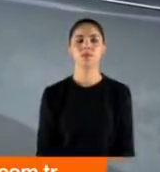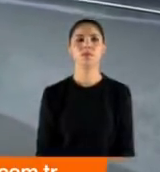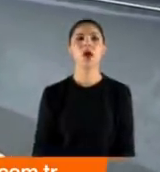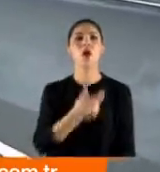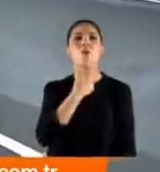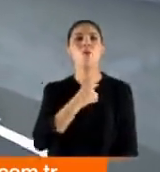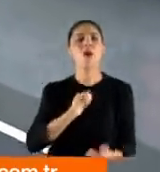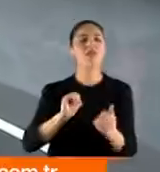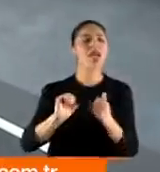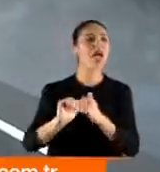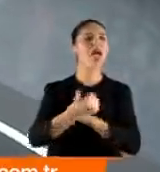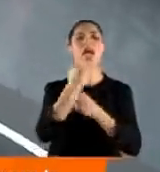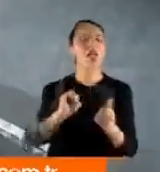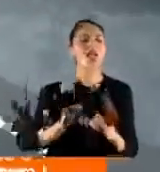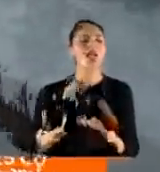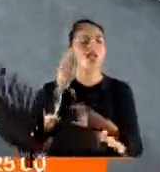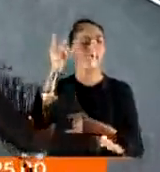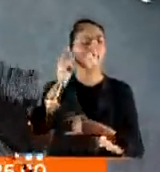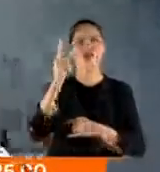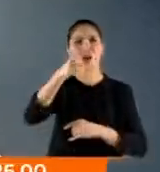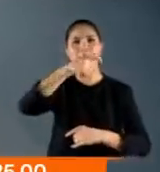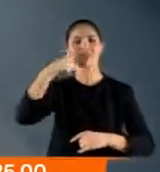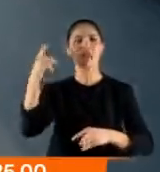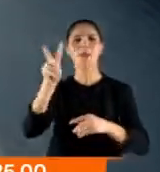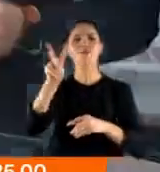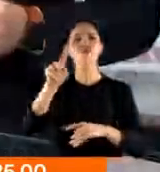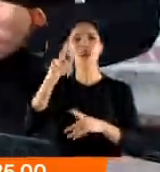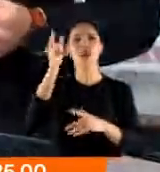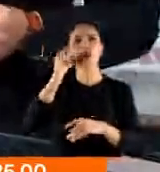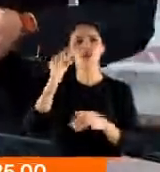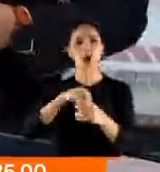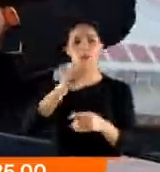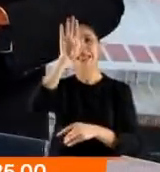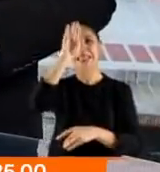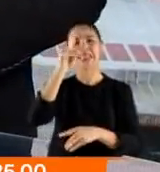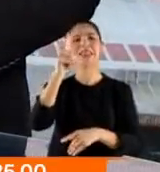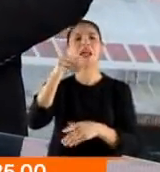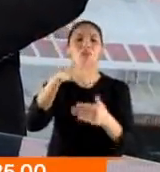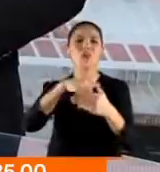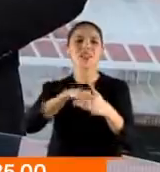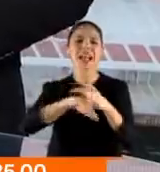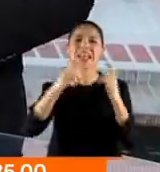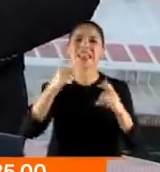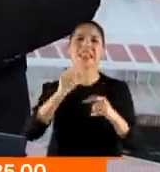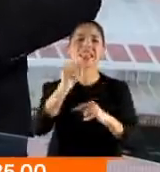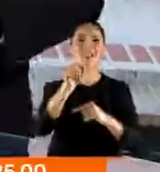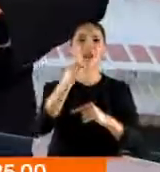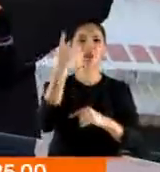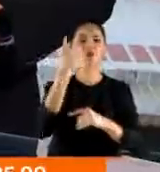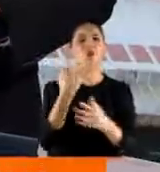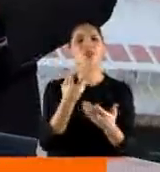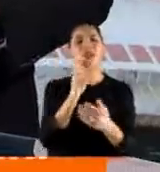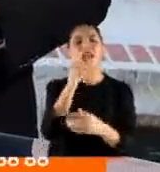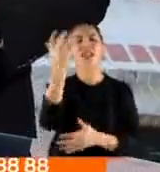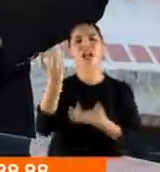Boğaz'ın belki de en güzel camilerinden biriydi tarihi Vaniköy Camii. İstanbul'un çok bilinmeyen saklı güzelliklerinden biri. Dün ne yazık ki